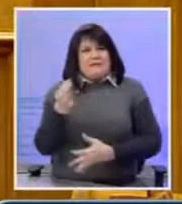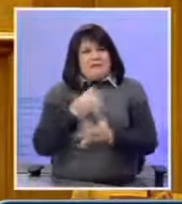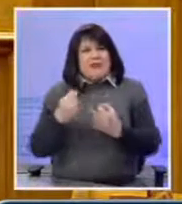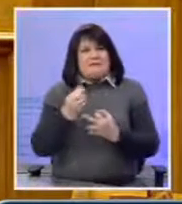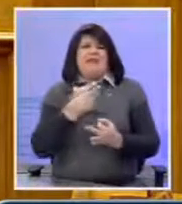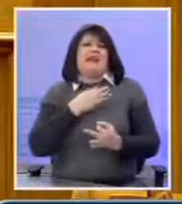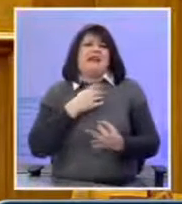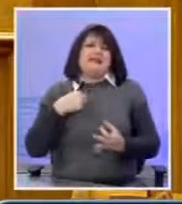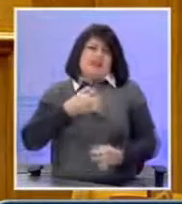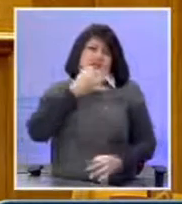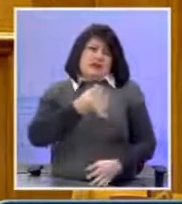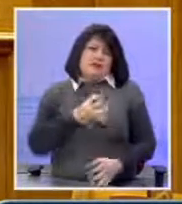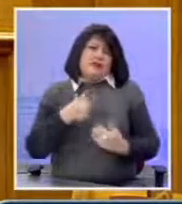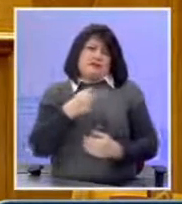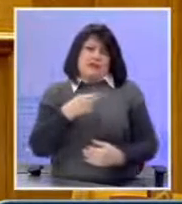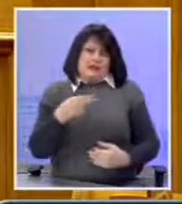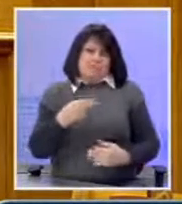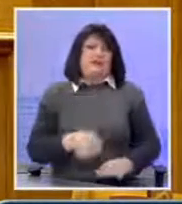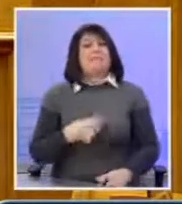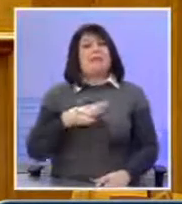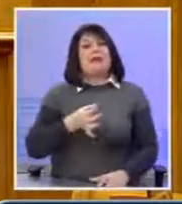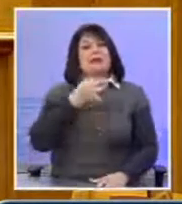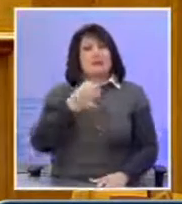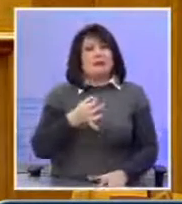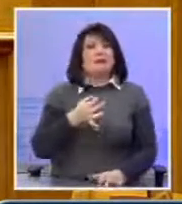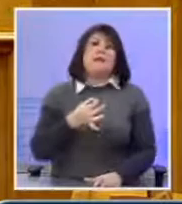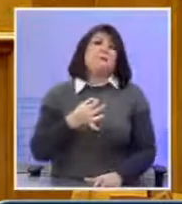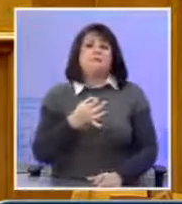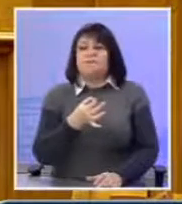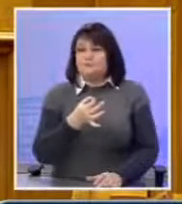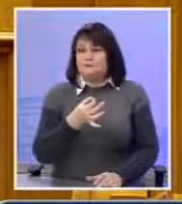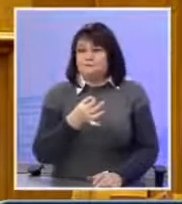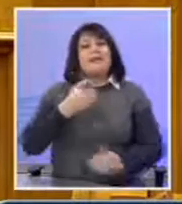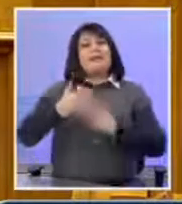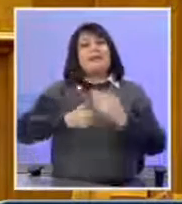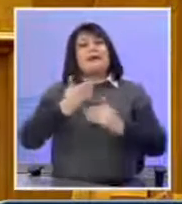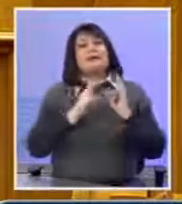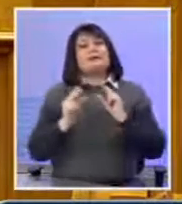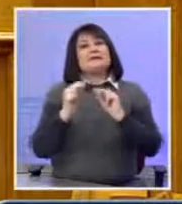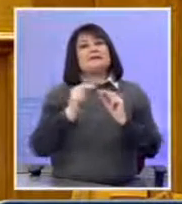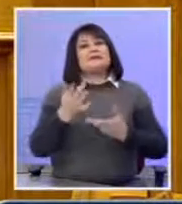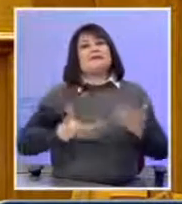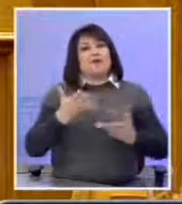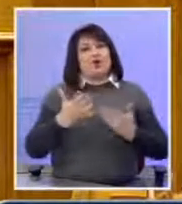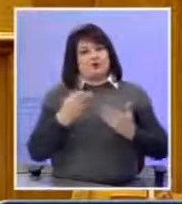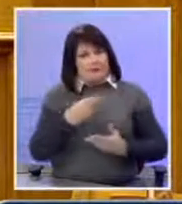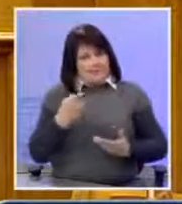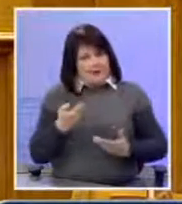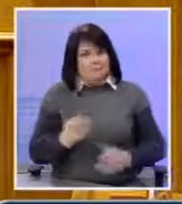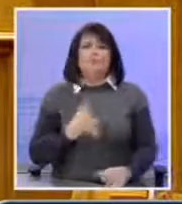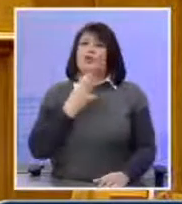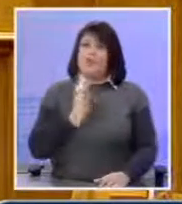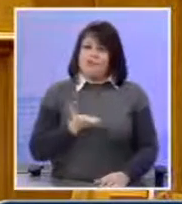περιττή κάθε αναφορά σε αυτό το θέμα. Θέλω λοιπόν να αναφερθώ πρώτα απ' όλα στην ίδια τη διαδικασία συζήτησης του προϋπολογισμού.